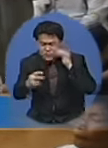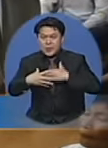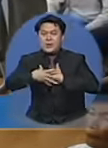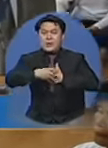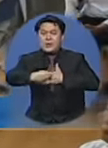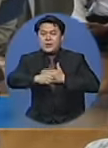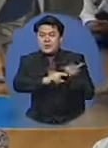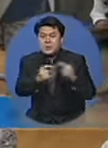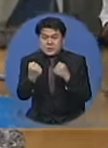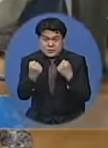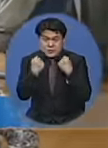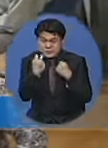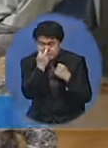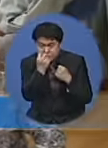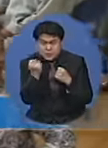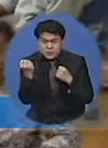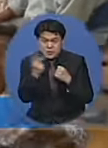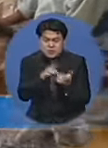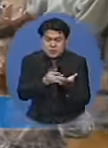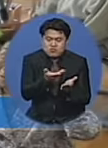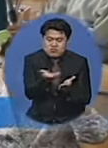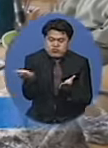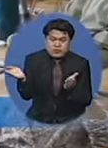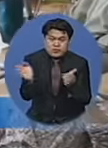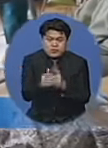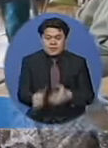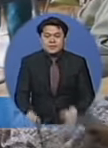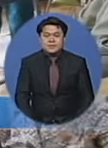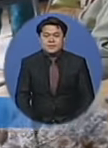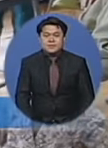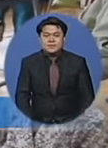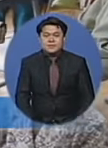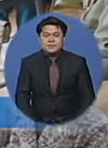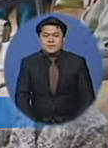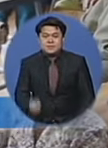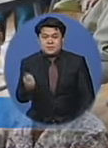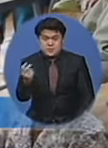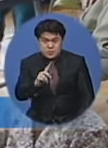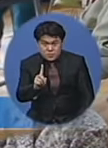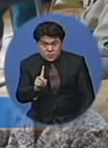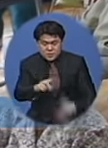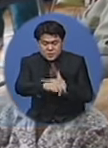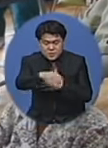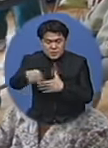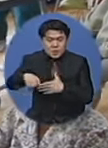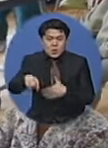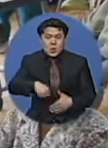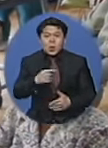등의 건강 검진과 처방 약 등을 제공했습니다. 또 이들은